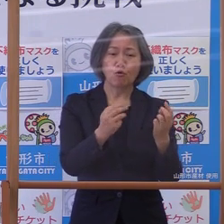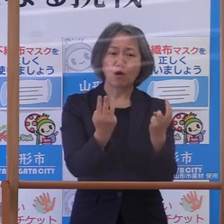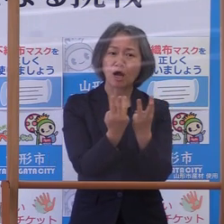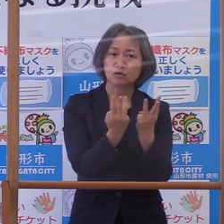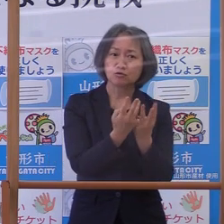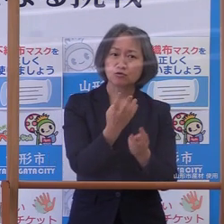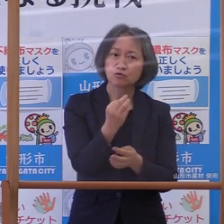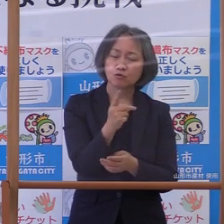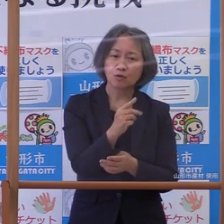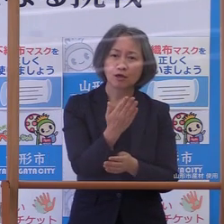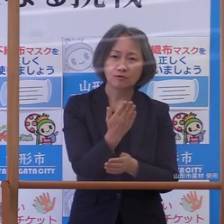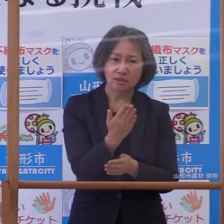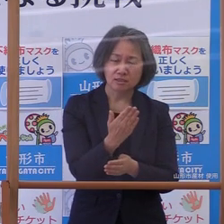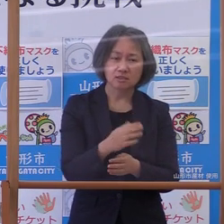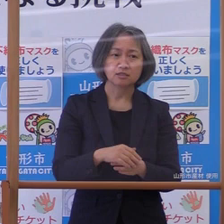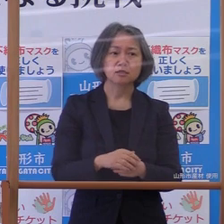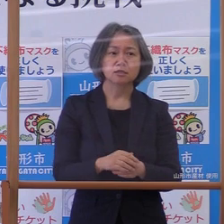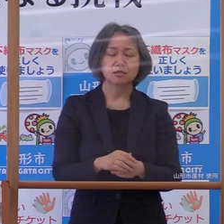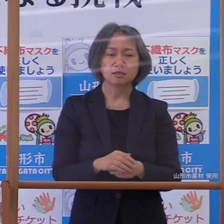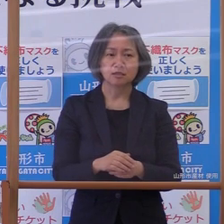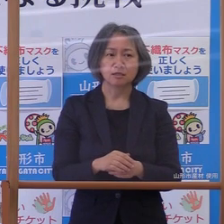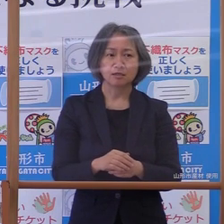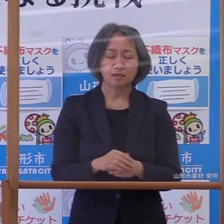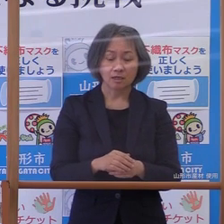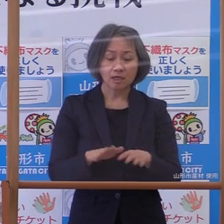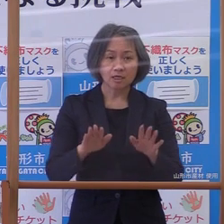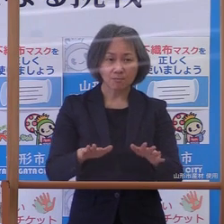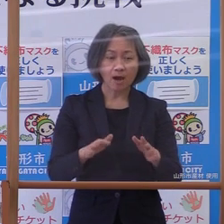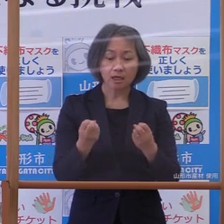数的には何情報、ここに書いてある